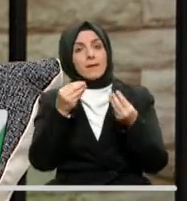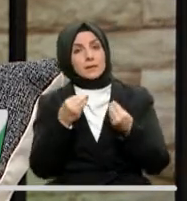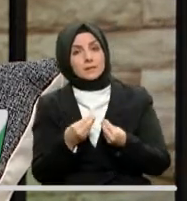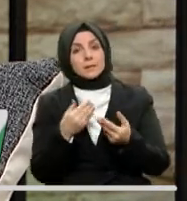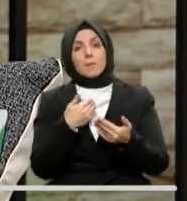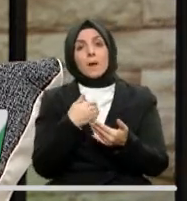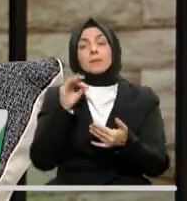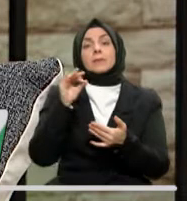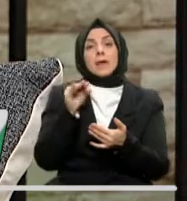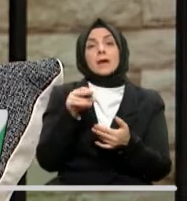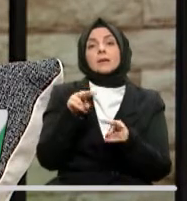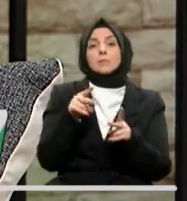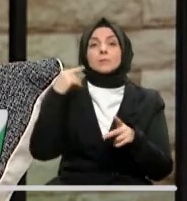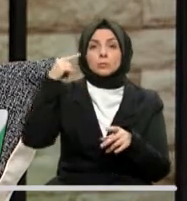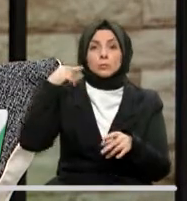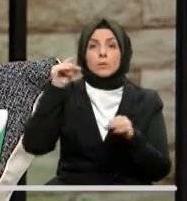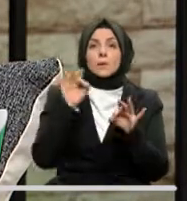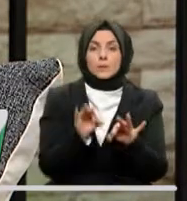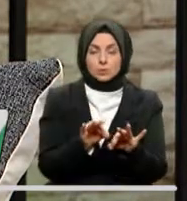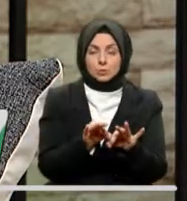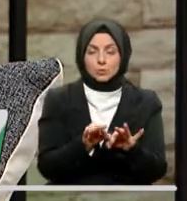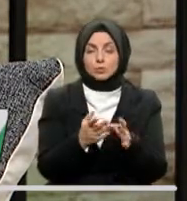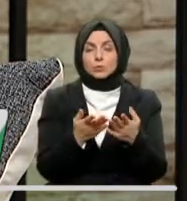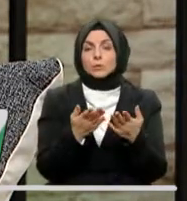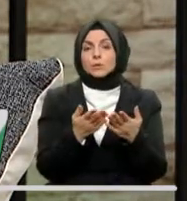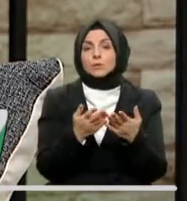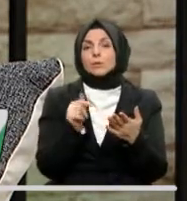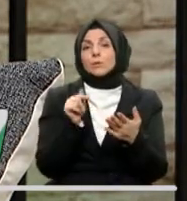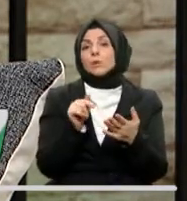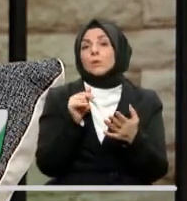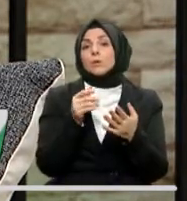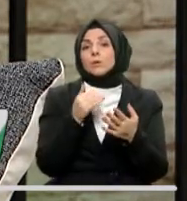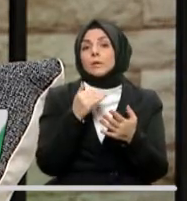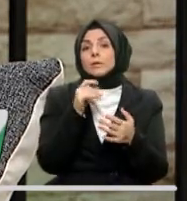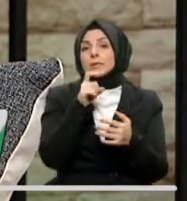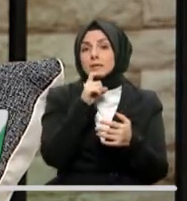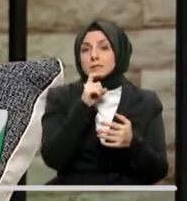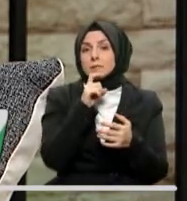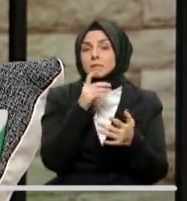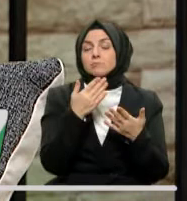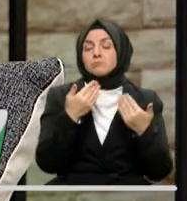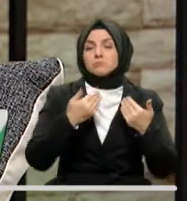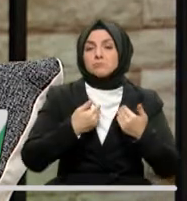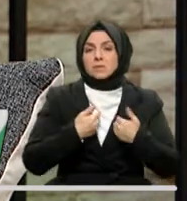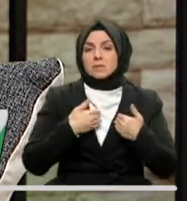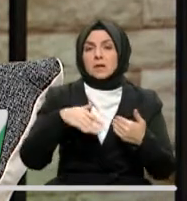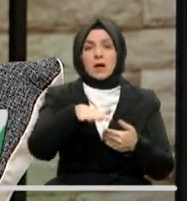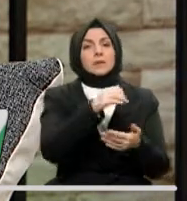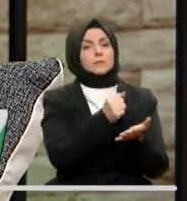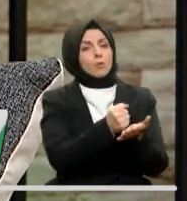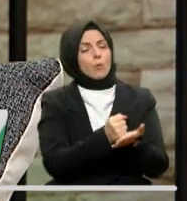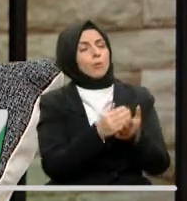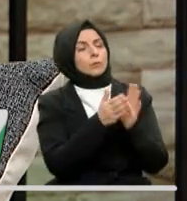ishal duygularınızı düşüncelerinizi hep bertaraf ediyorsunuz eğer biri sizi ne kadar çok onaylarsa o kadar değerli olacağımızı